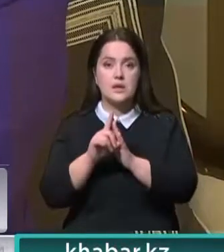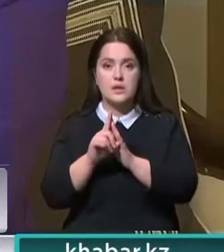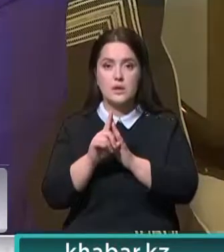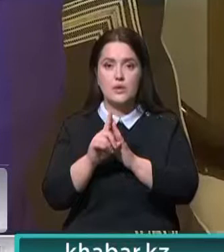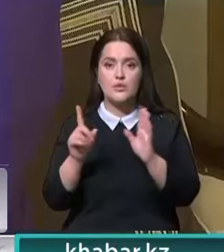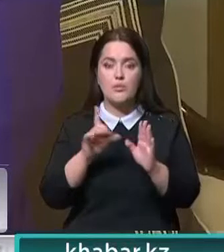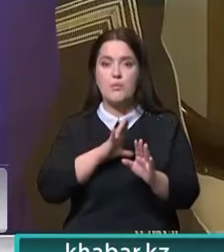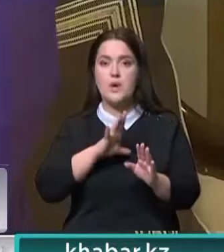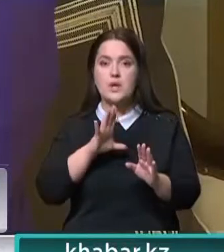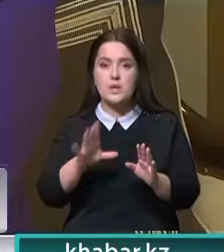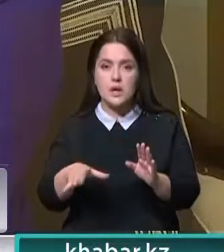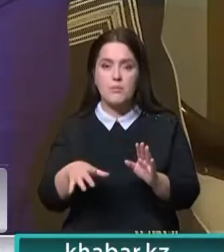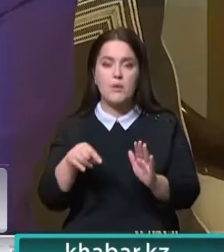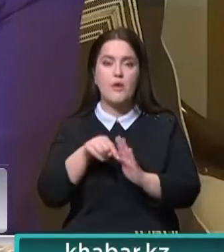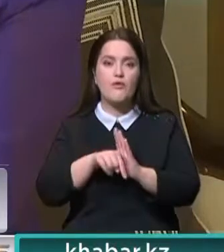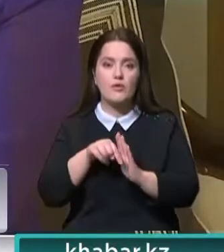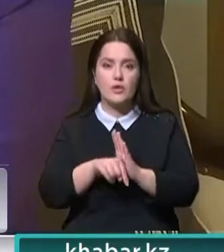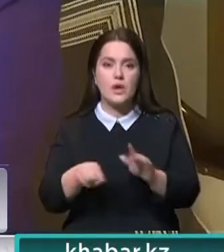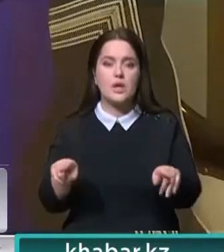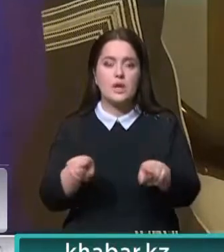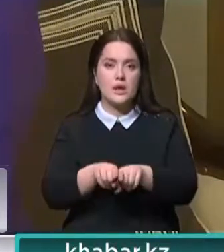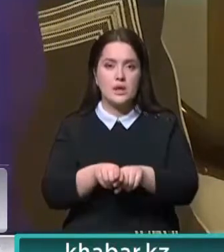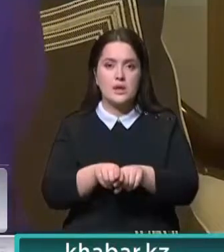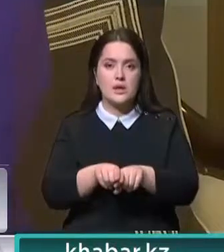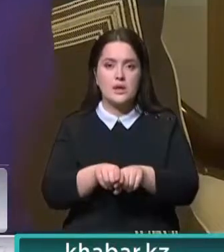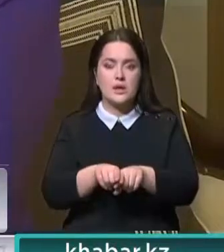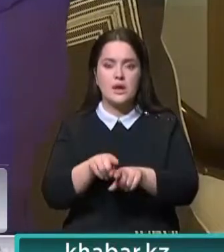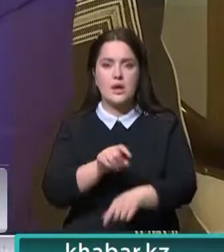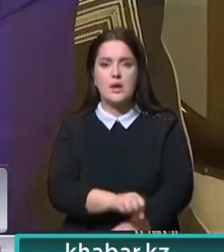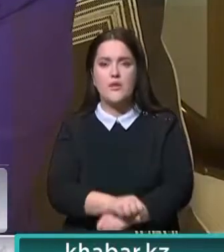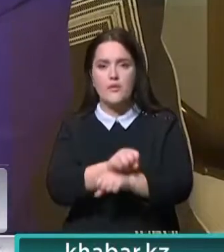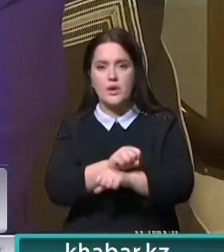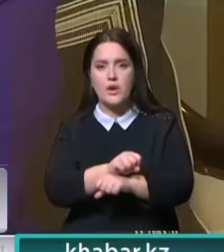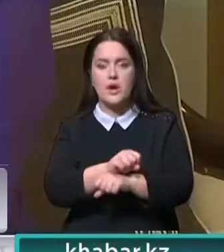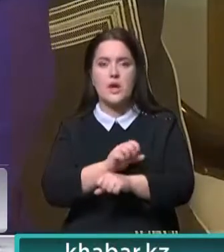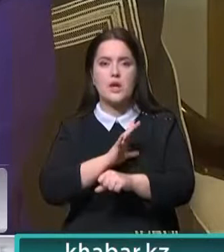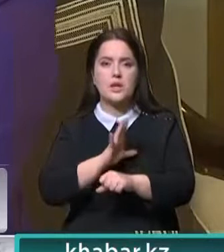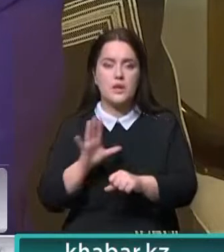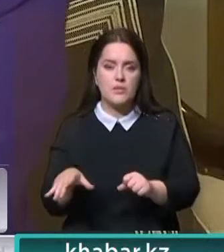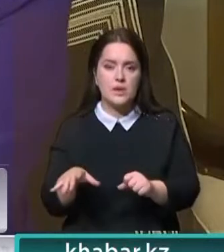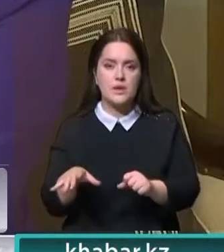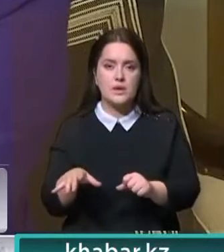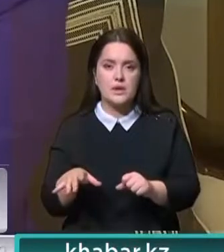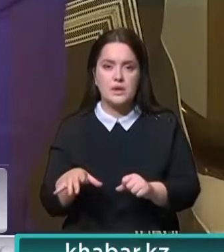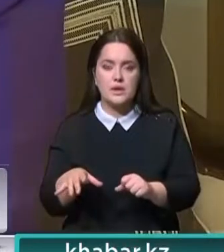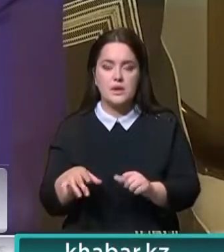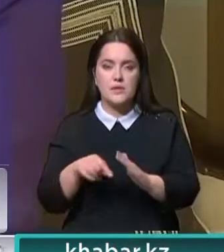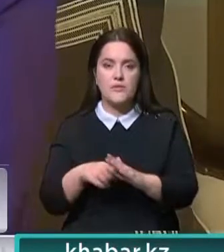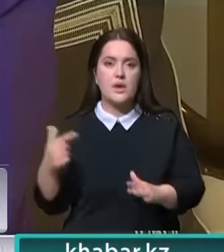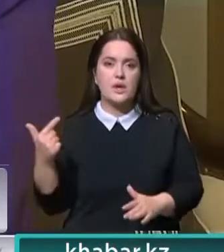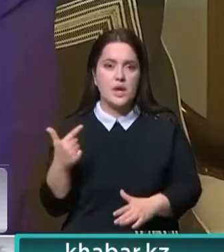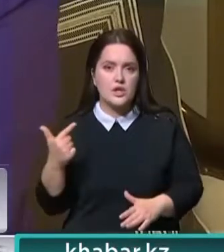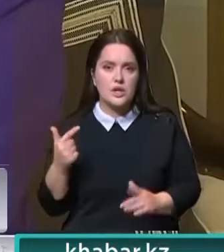чтобы не было внутренних таких, знаете, революций, не было бы внутренних